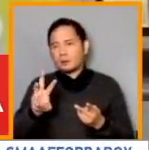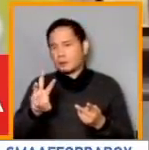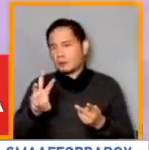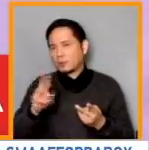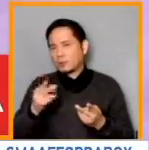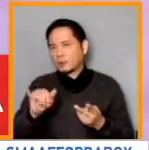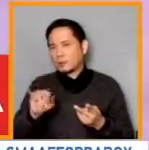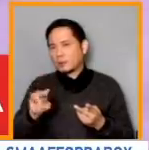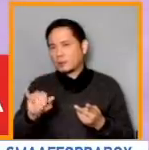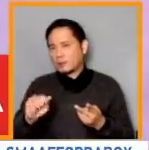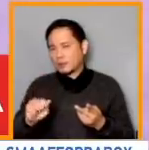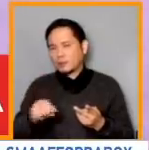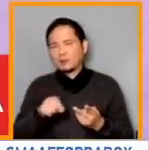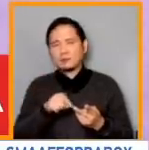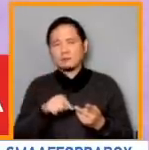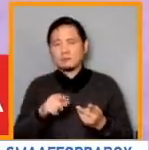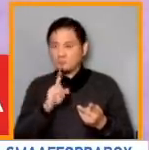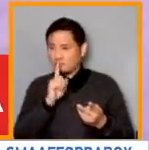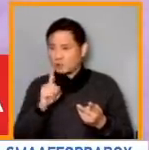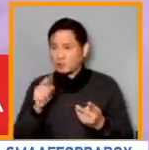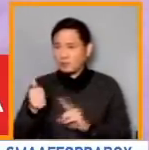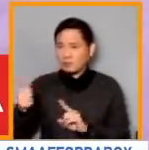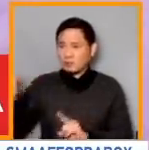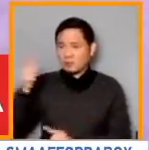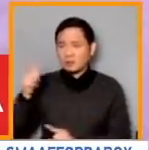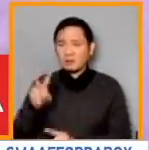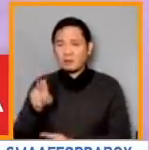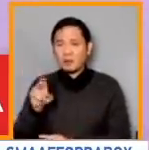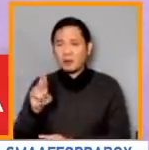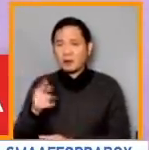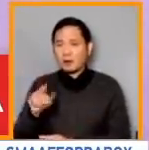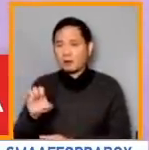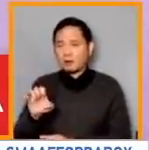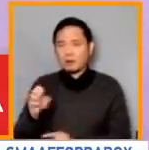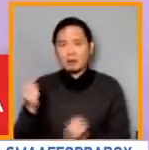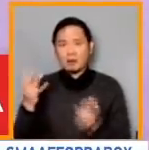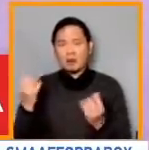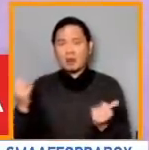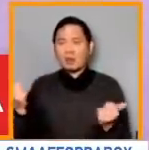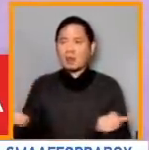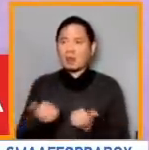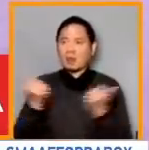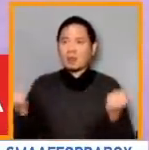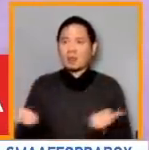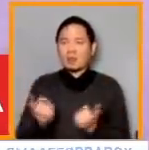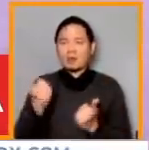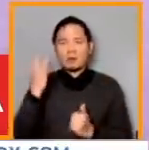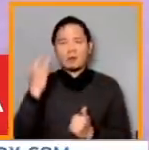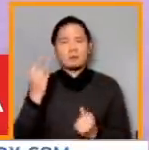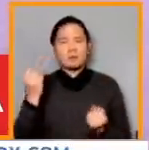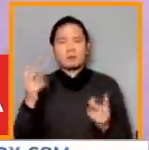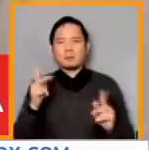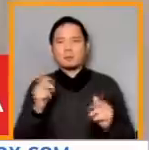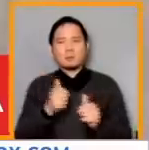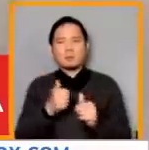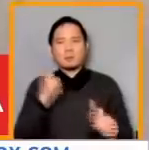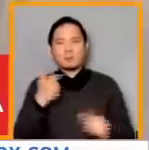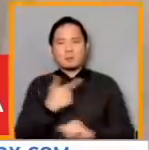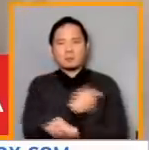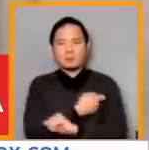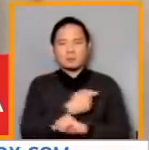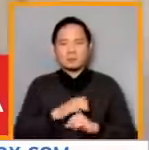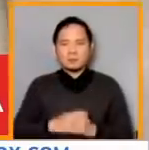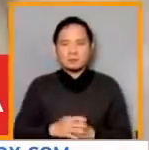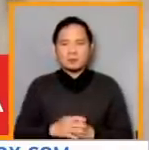sobrang bakuna ang Pilipinas dahil kumonte ang nagpapaturok ng COVID-19 vaccines. Kaisa rin daw ang Pilipinas ng World